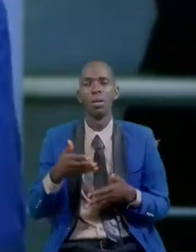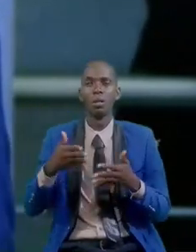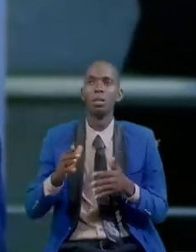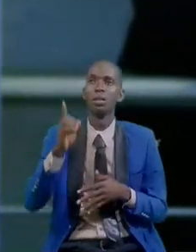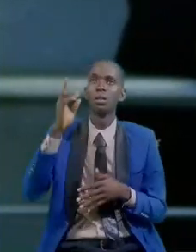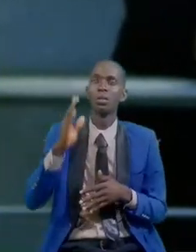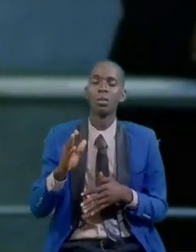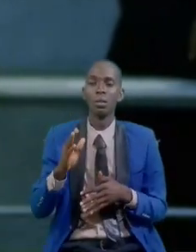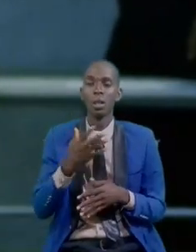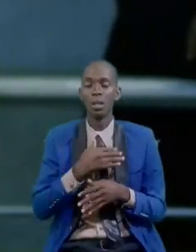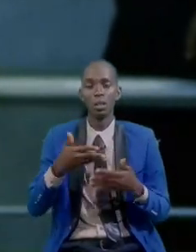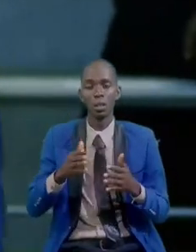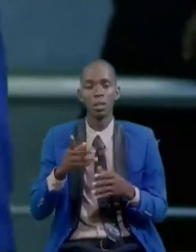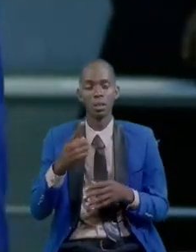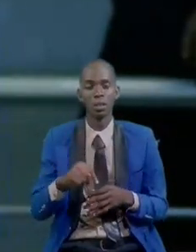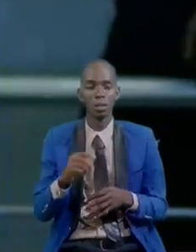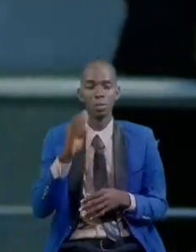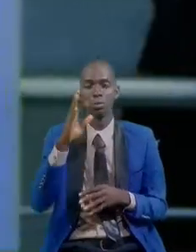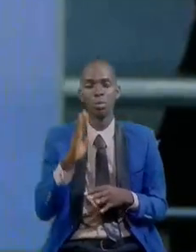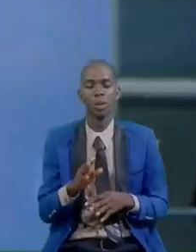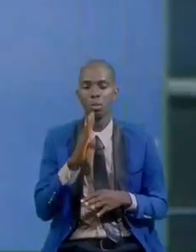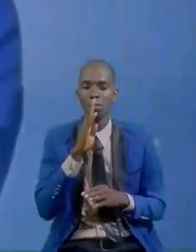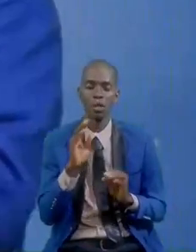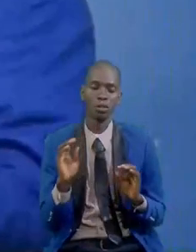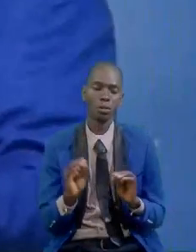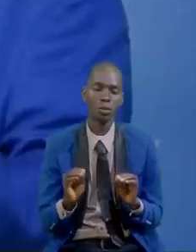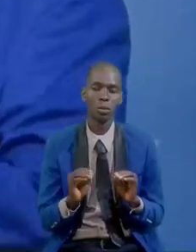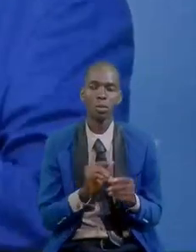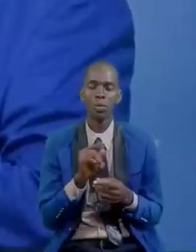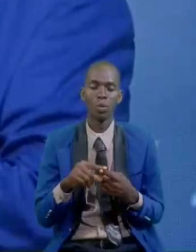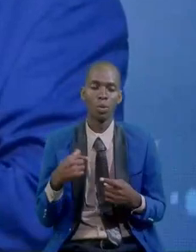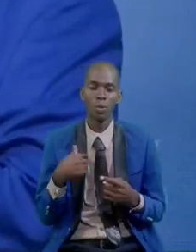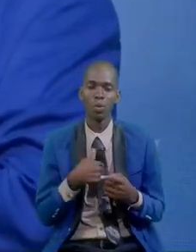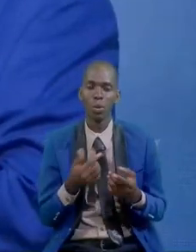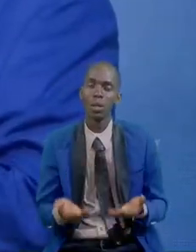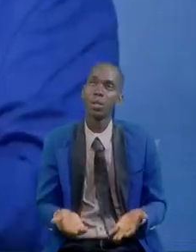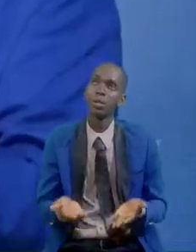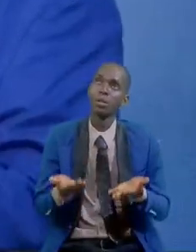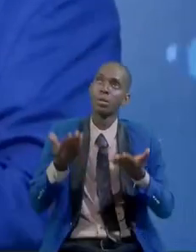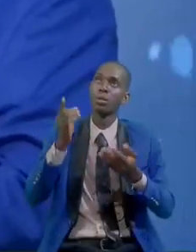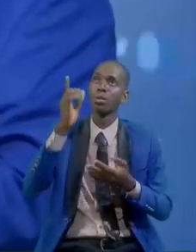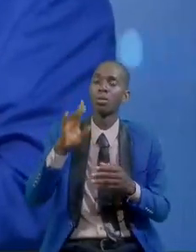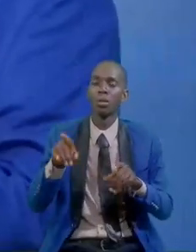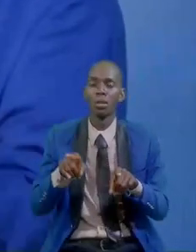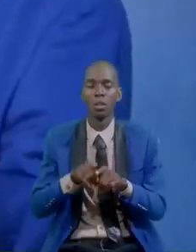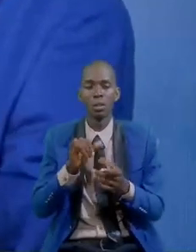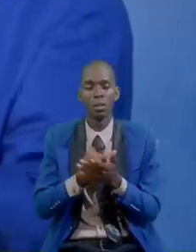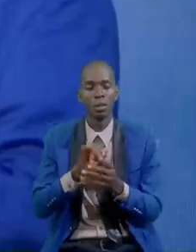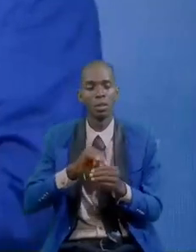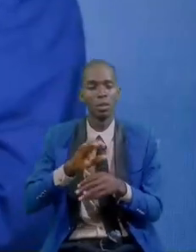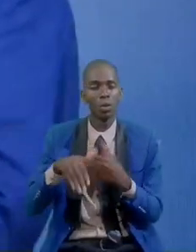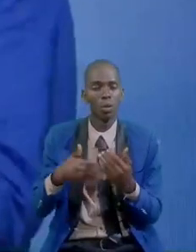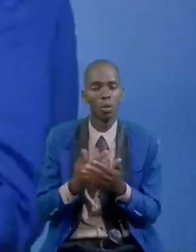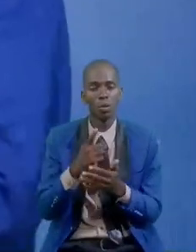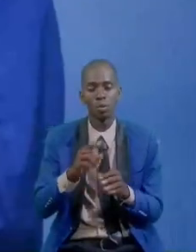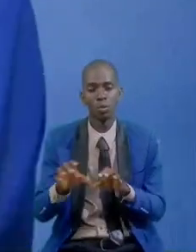que le ministre ne soit rien. Et quand tu exaltes Dieu de cette manière, et tout ce que tu fais, et tout ce que tu dis,